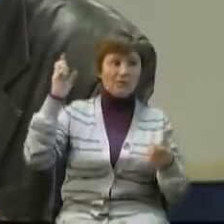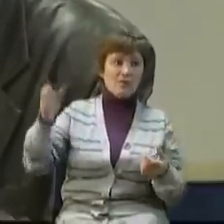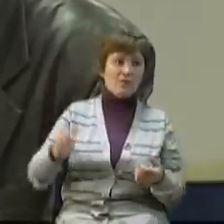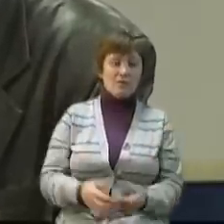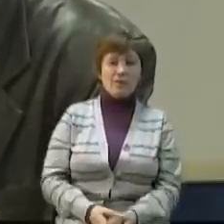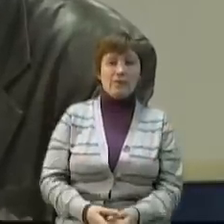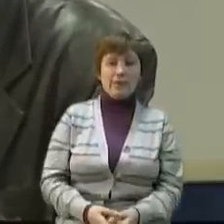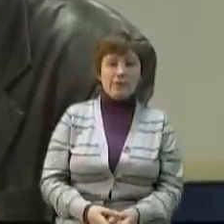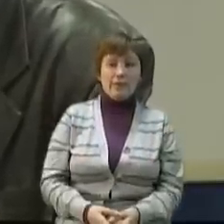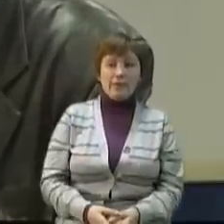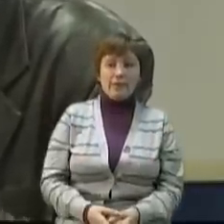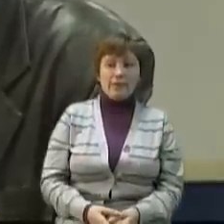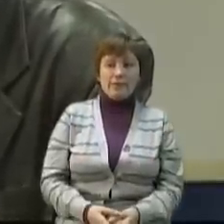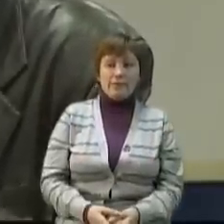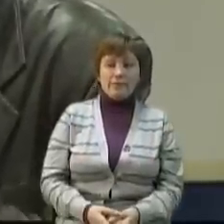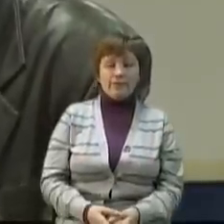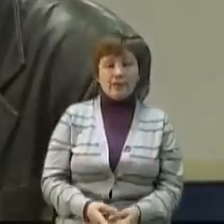иногда